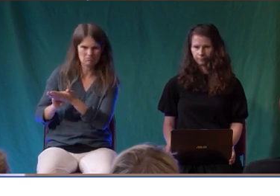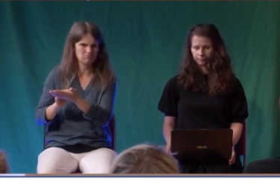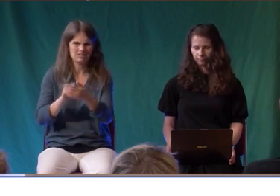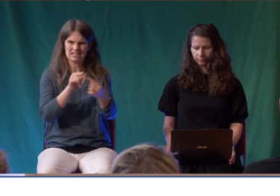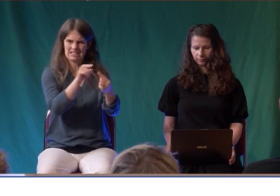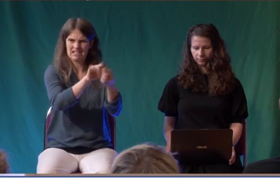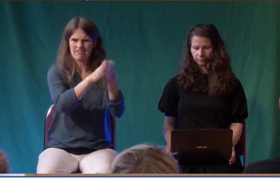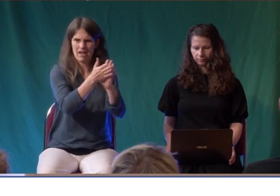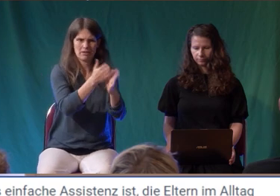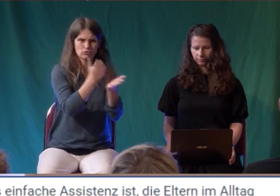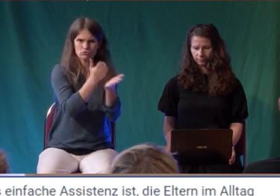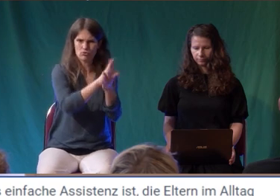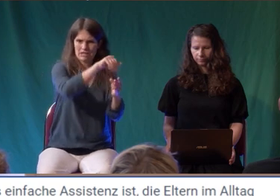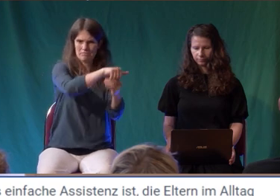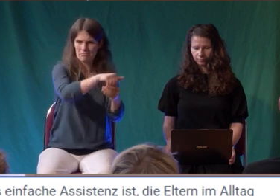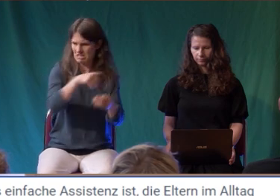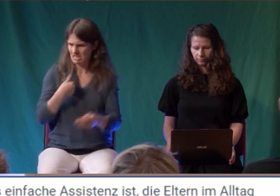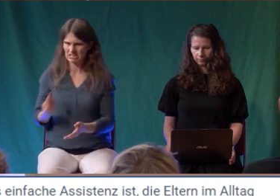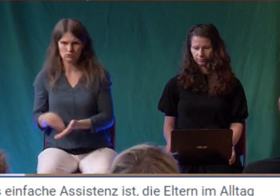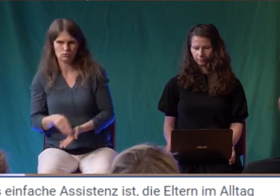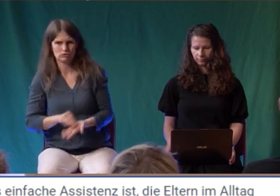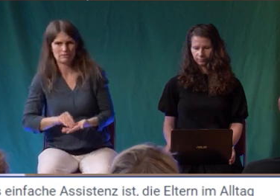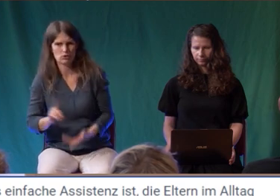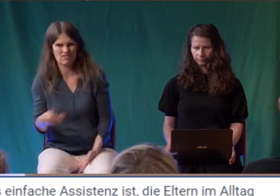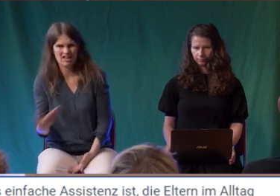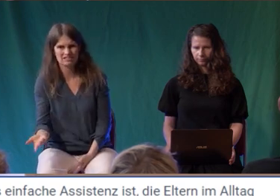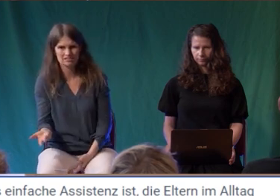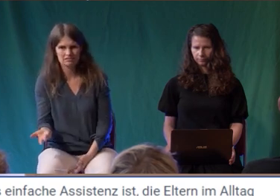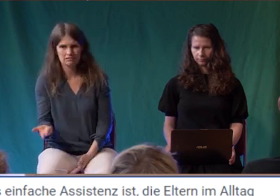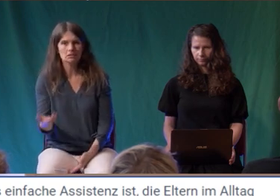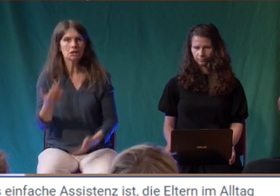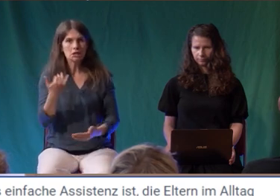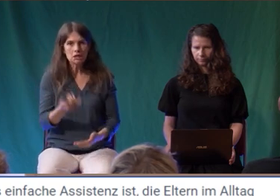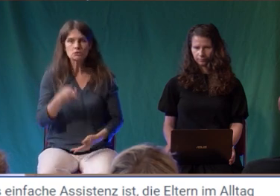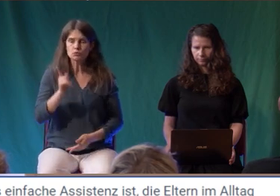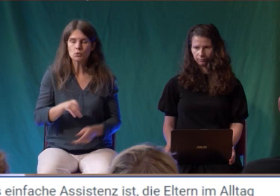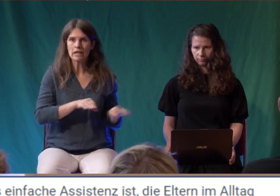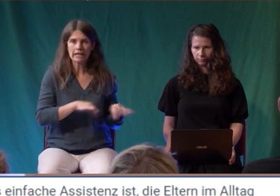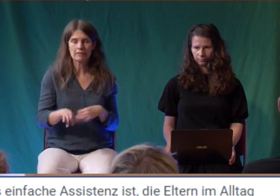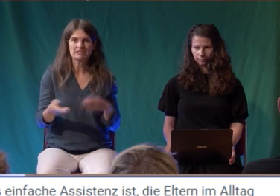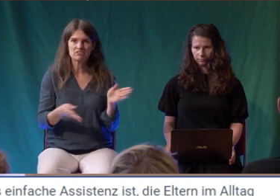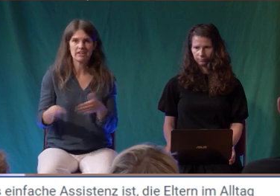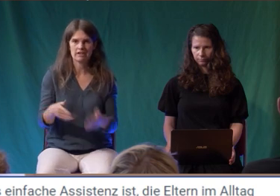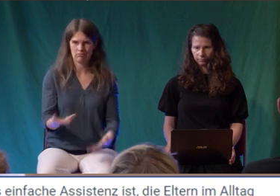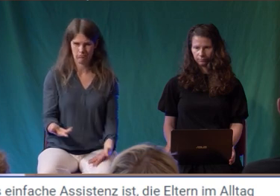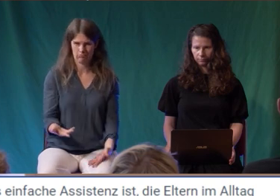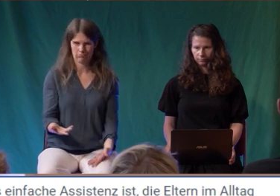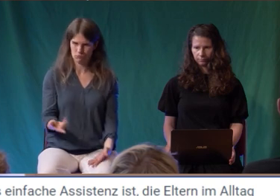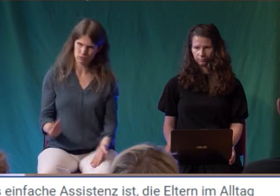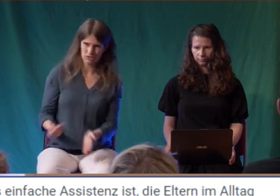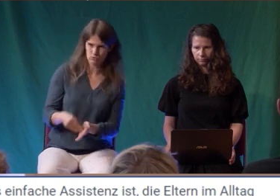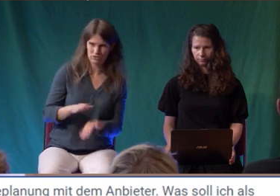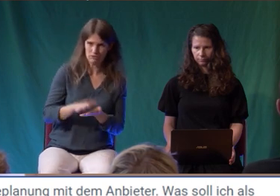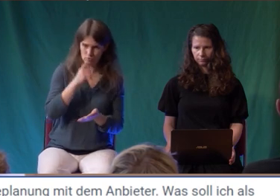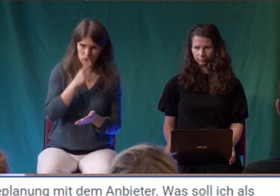Zielvereinbarung bei der Bedarfsermittlung festgelegt wurde das Kind soll regelmäßig gewickelt werden soll ich dann mit dem Anbieter noch verhandeln